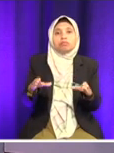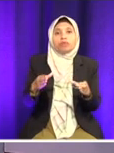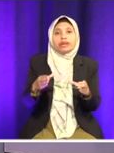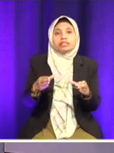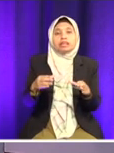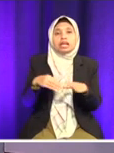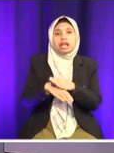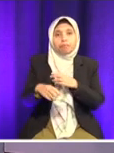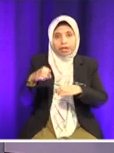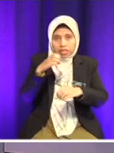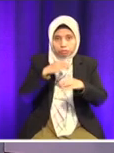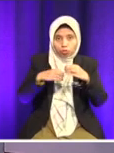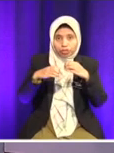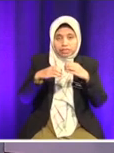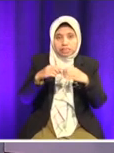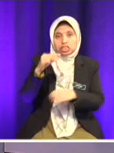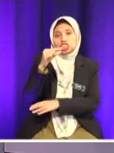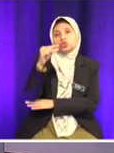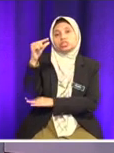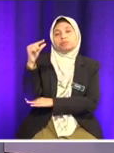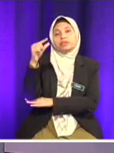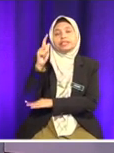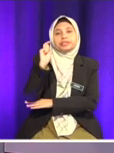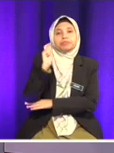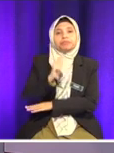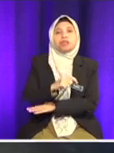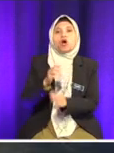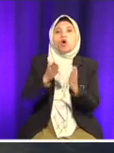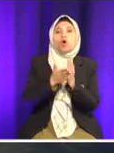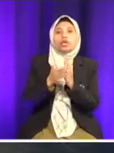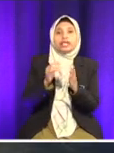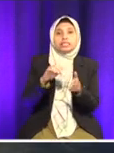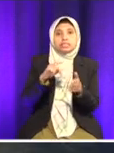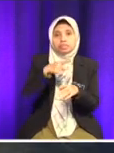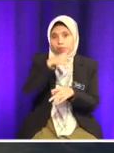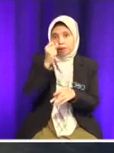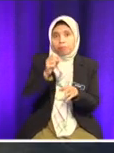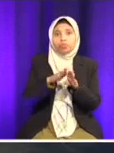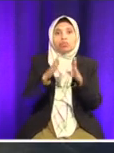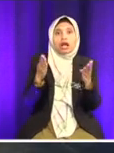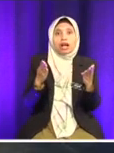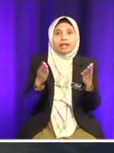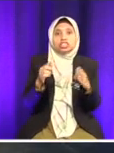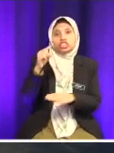eksplorasi menggunakan geogebra tadi oke sebab bukaan GX